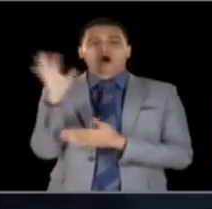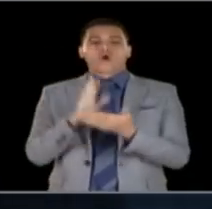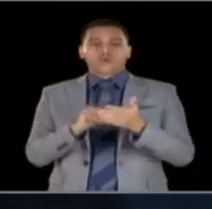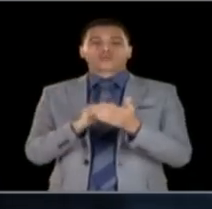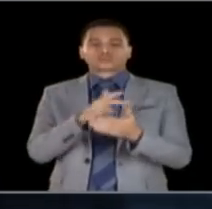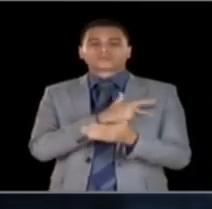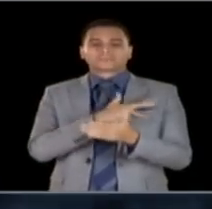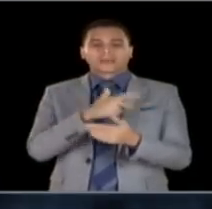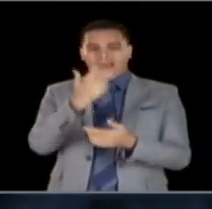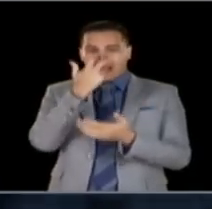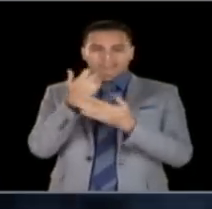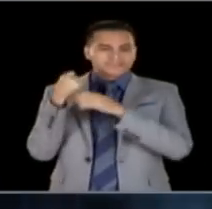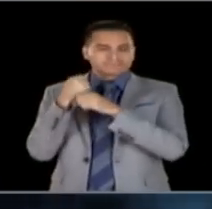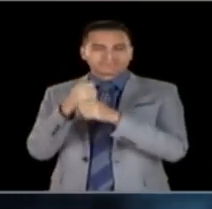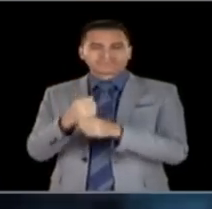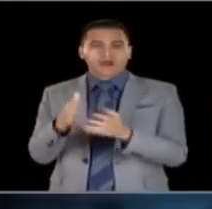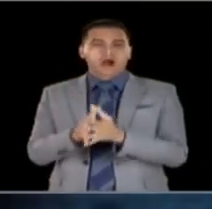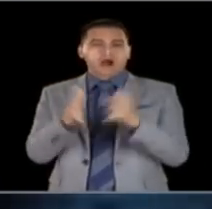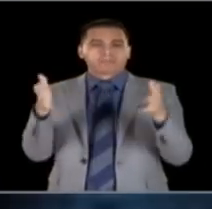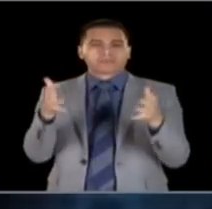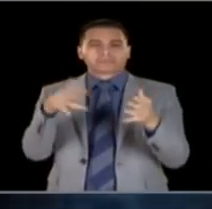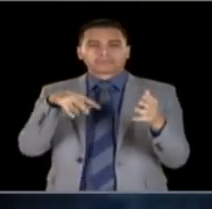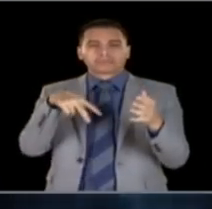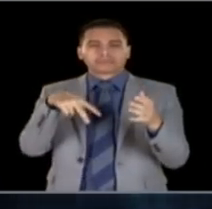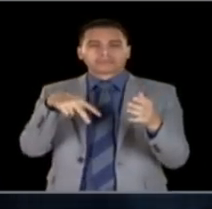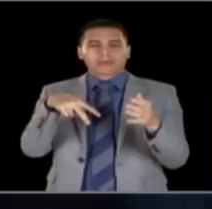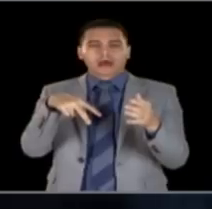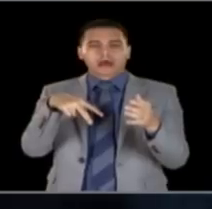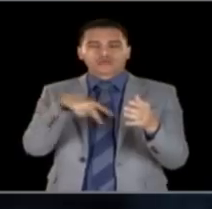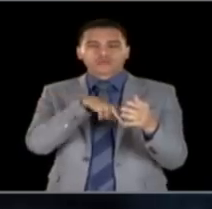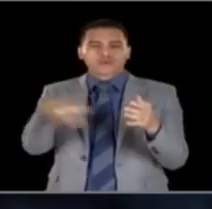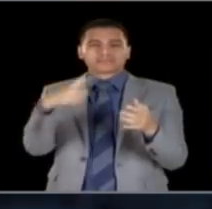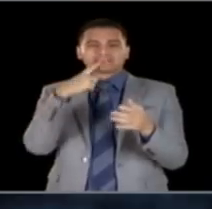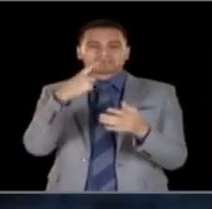هي؟ عمرها أكتر من 8 قرون.